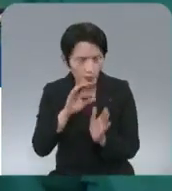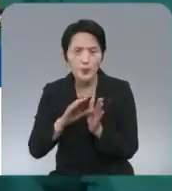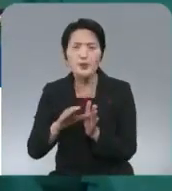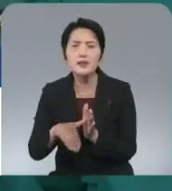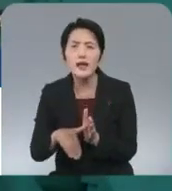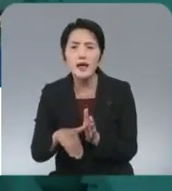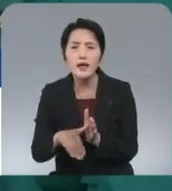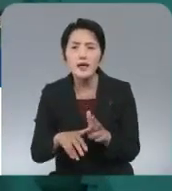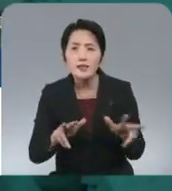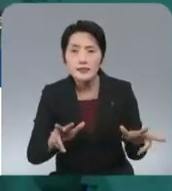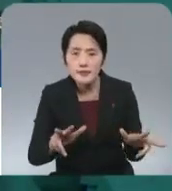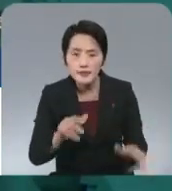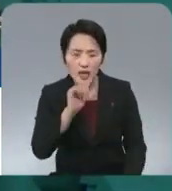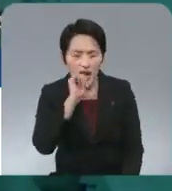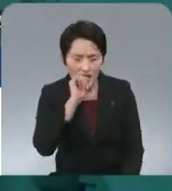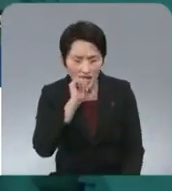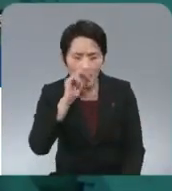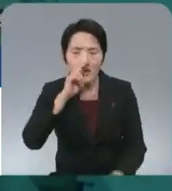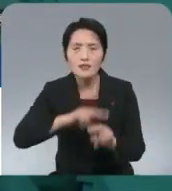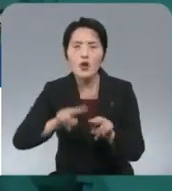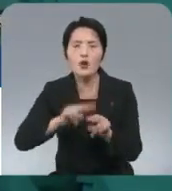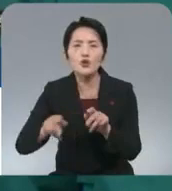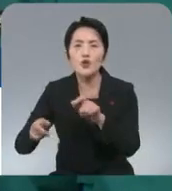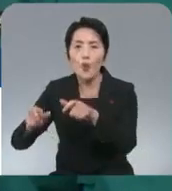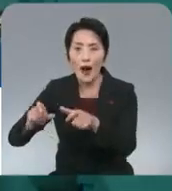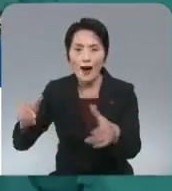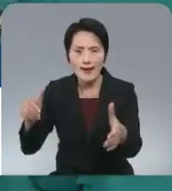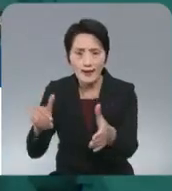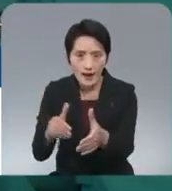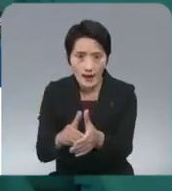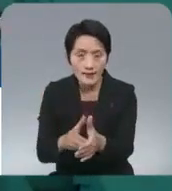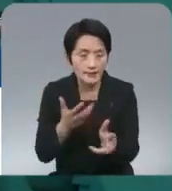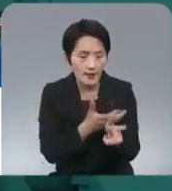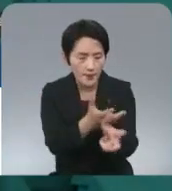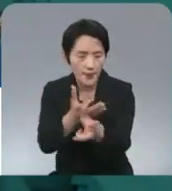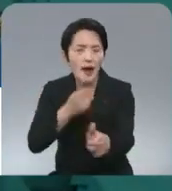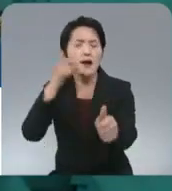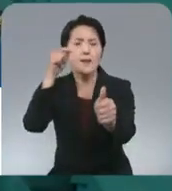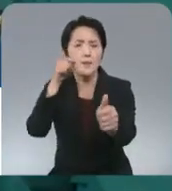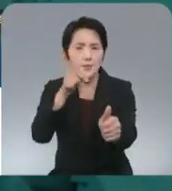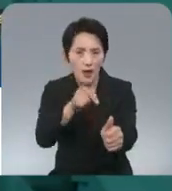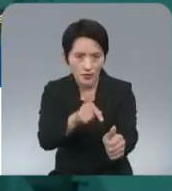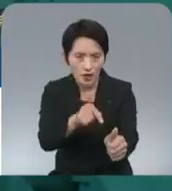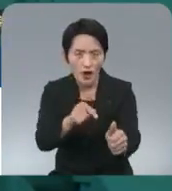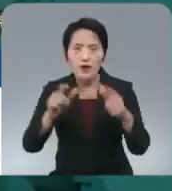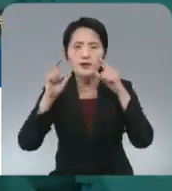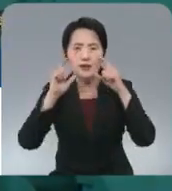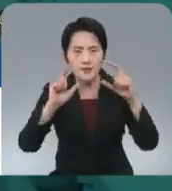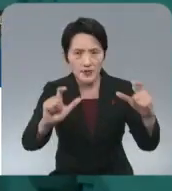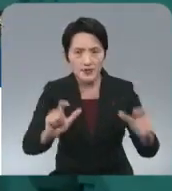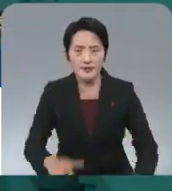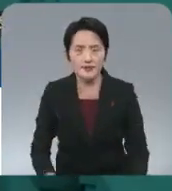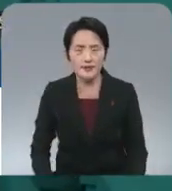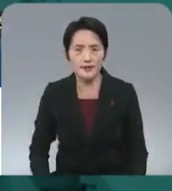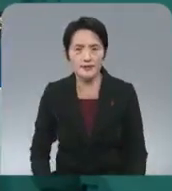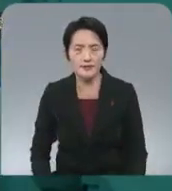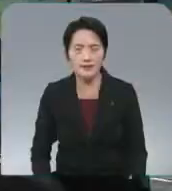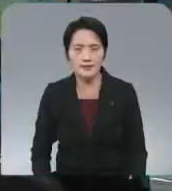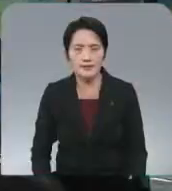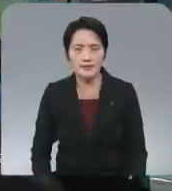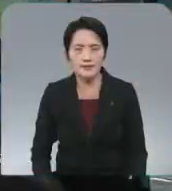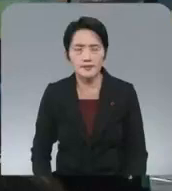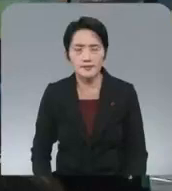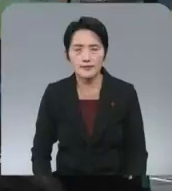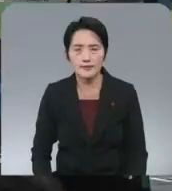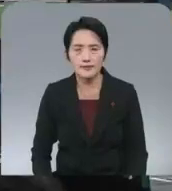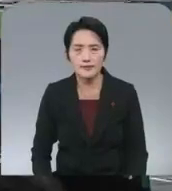vận chuyển hàng hóa ở lĩnh vực thép hóa dầu biện pháp lần này vừa là đối sách đặc biệt vừa là nỗ lực tối đa của chính phủ nhằm bảo vệ nền kinh tế khỏi